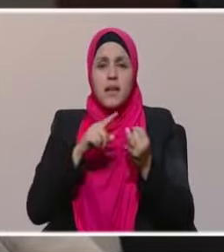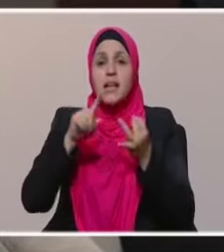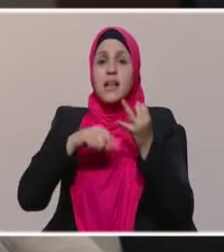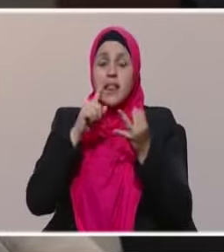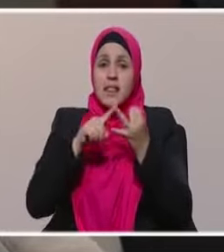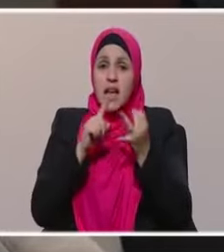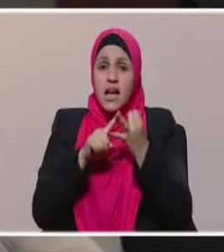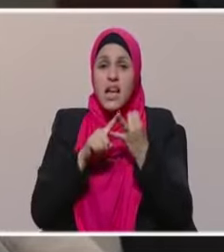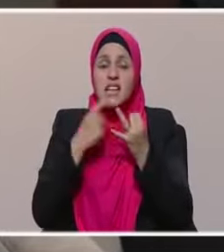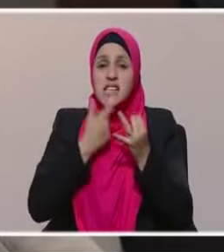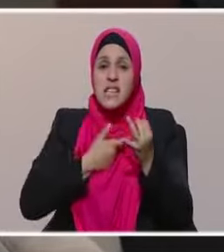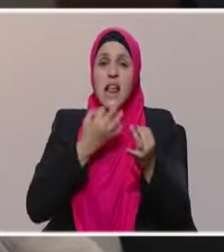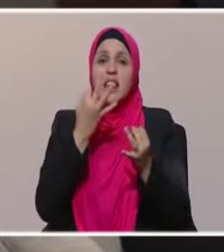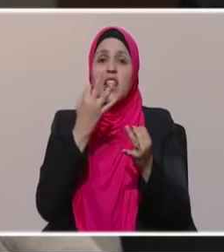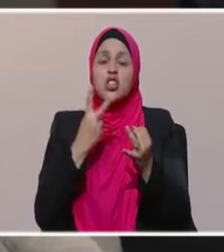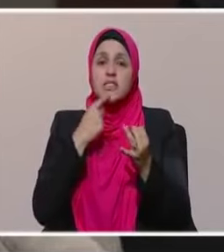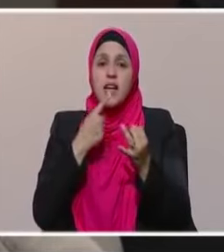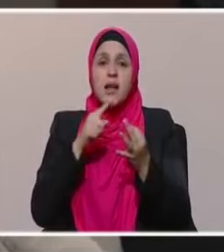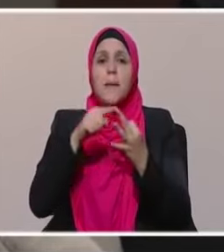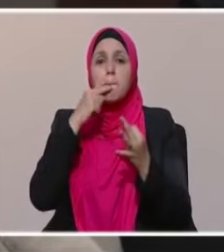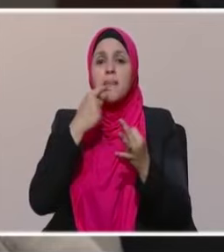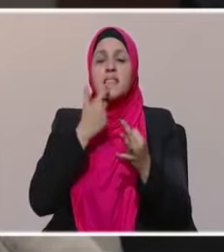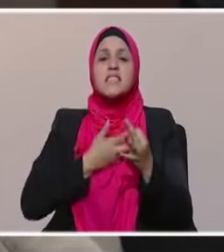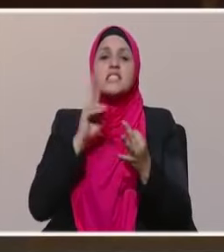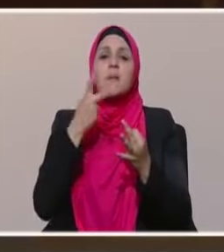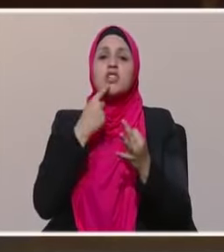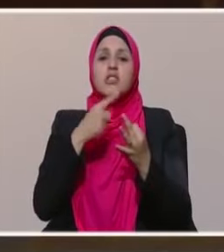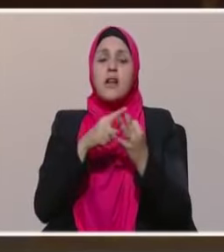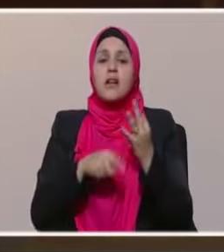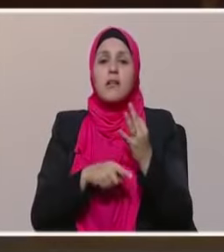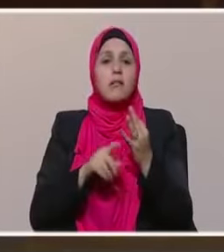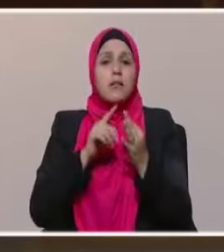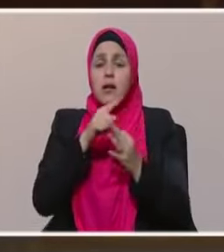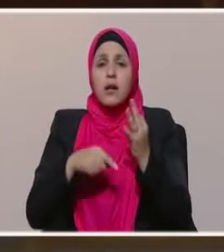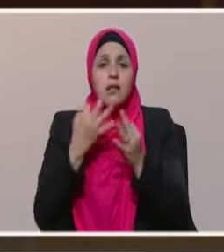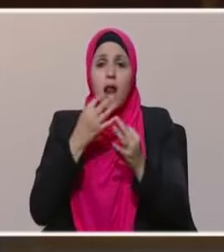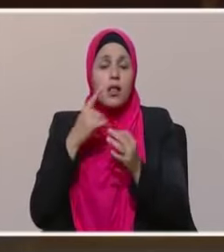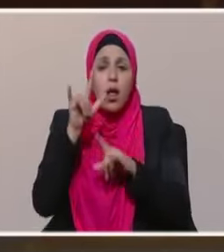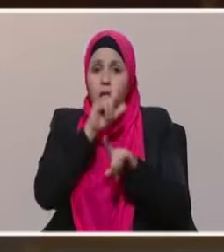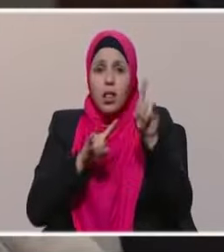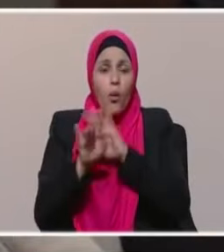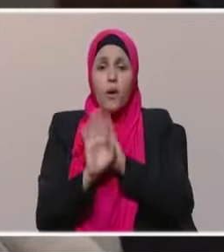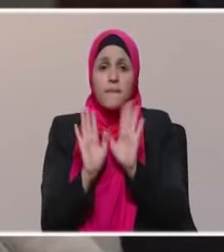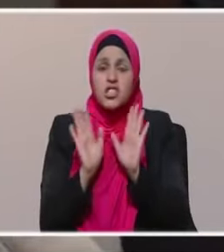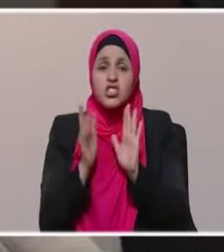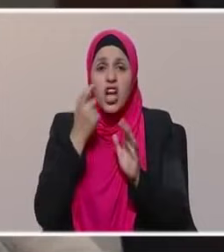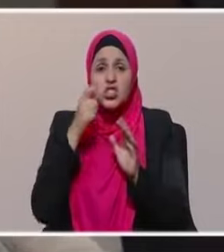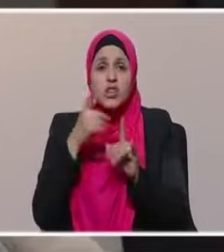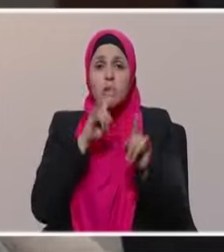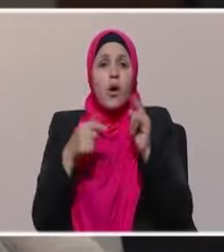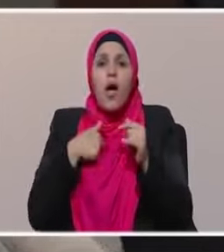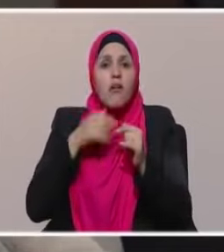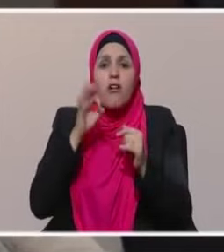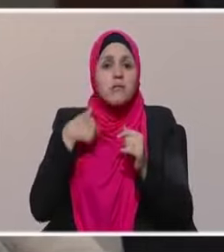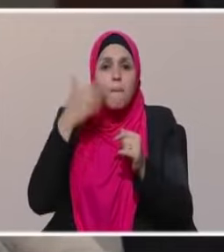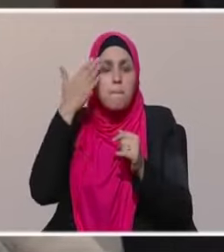الثاني 23 سنة، وفي بنت 17 سنة. محدش منهم دور عليها؟ احنا ما نعرفش